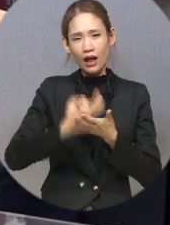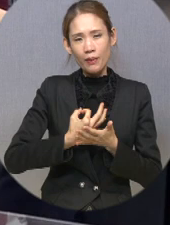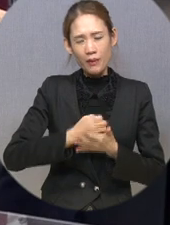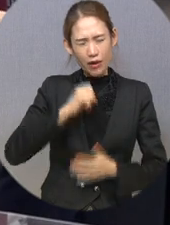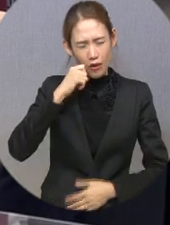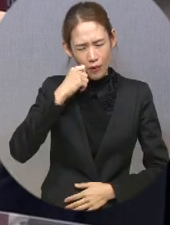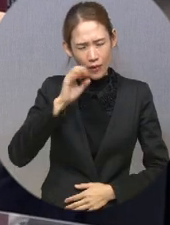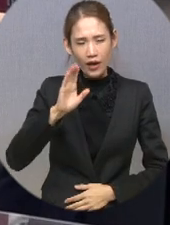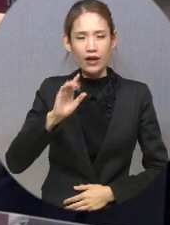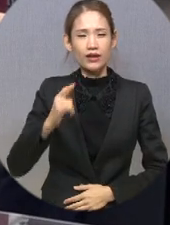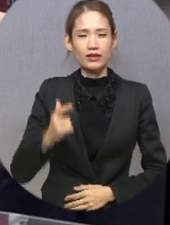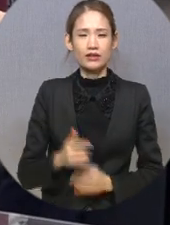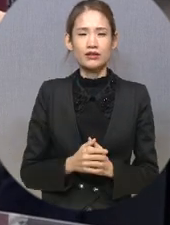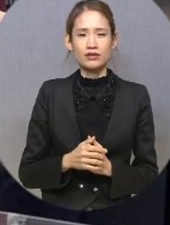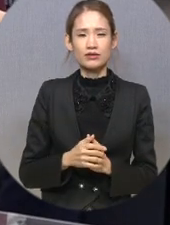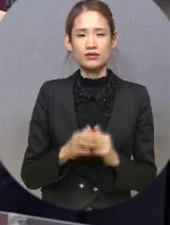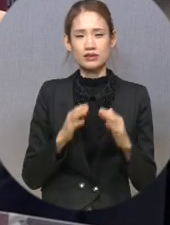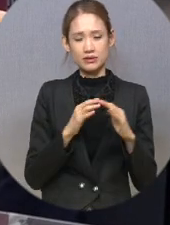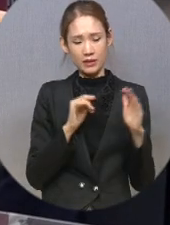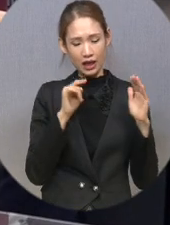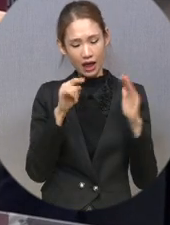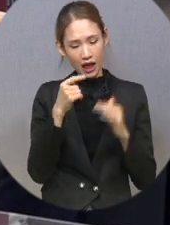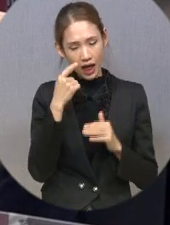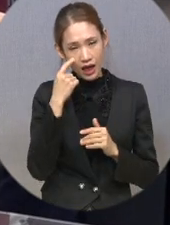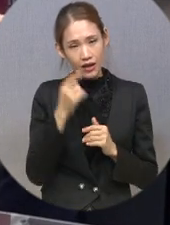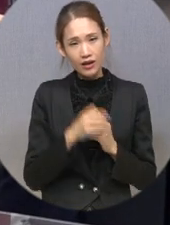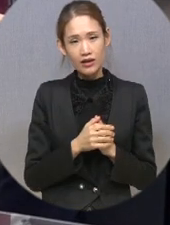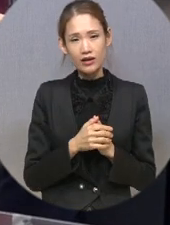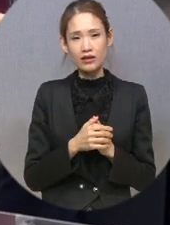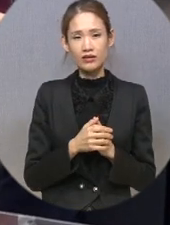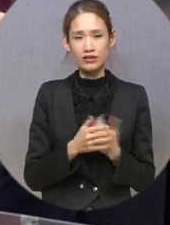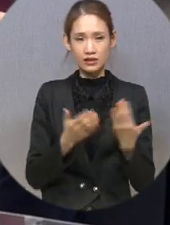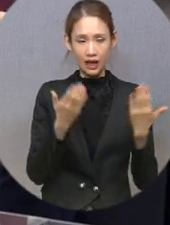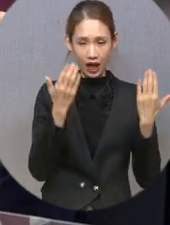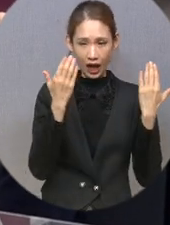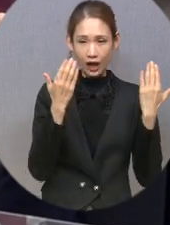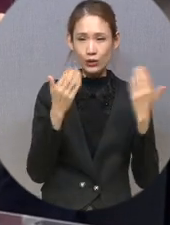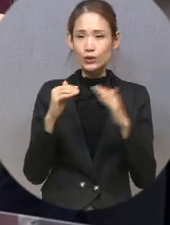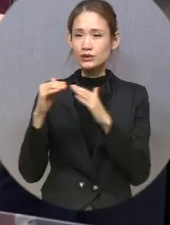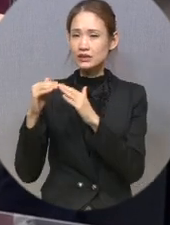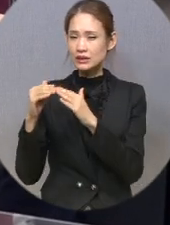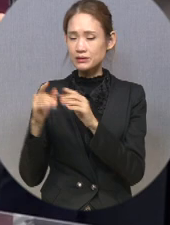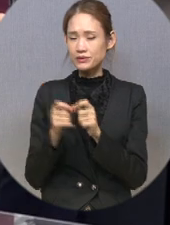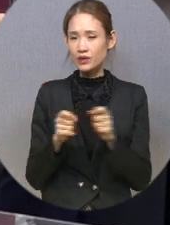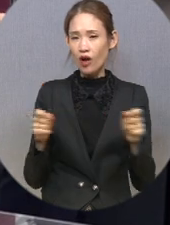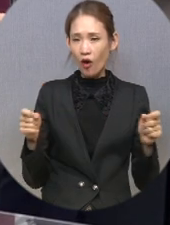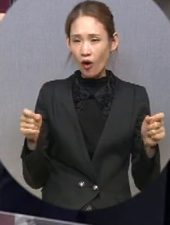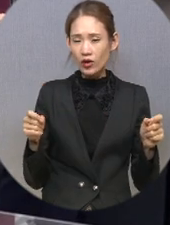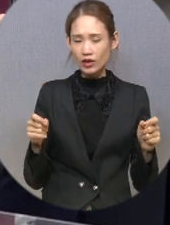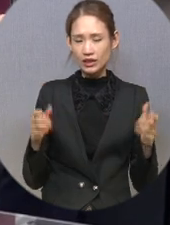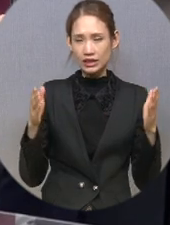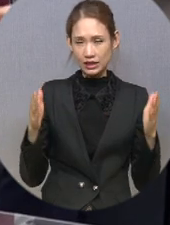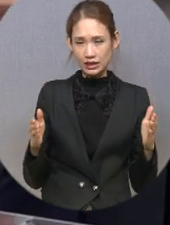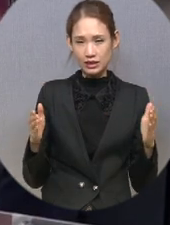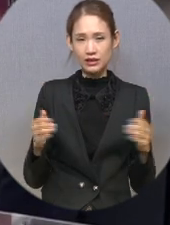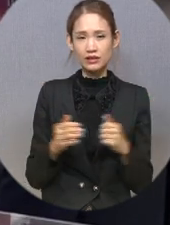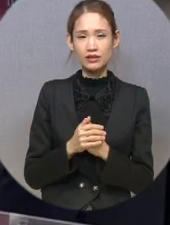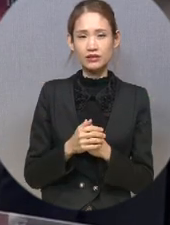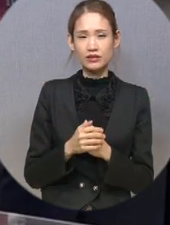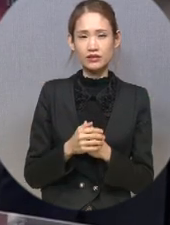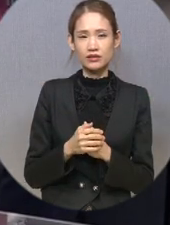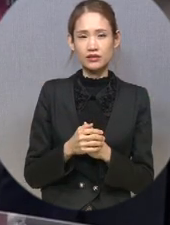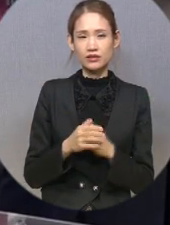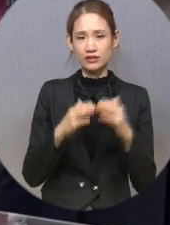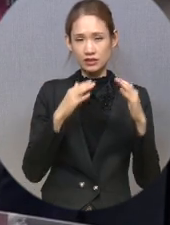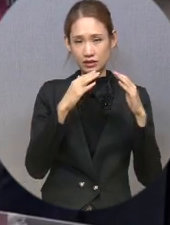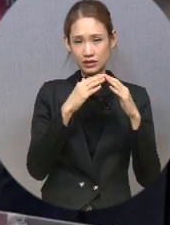아니거든요. 집에 가보면 우선 학교에서부터 집까지 거리가 얼마나 먼지 또